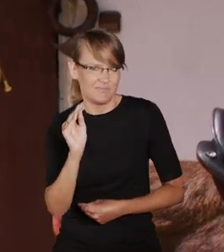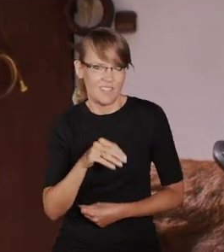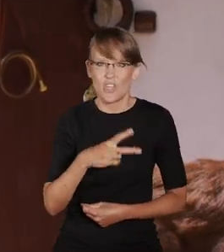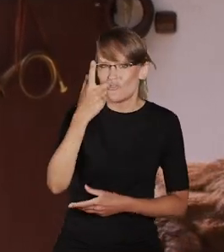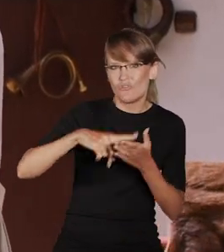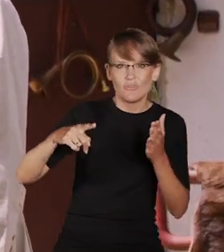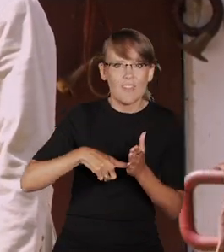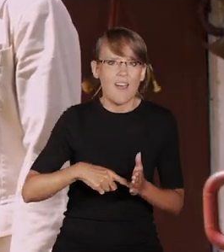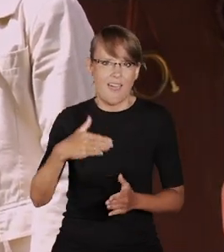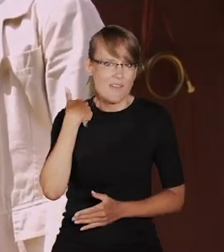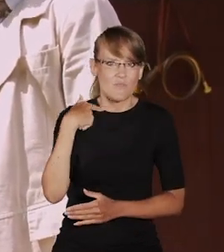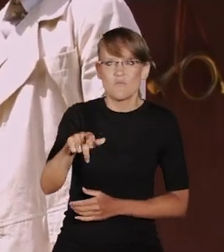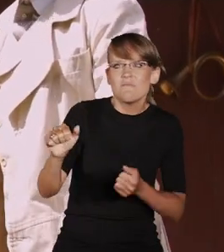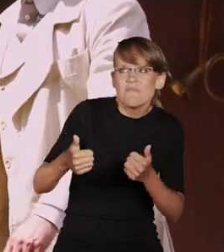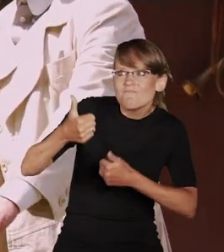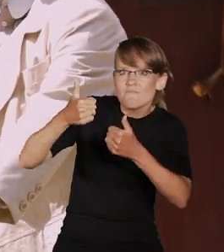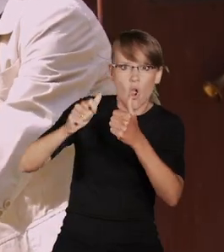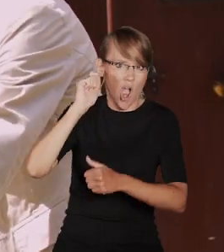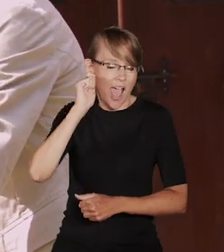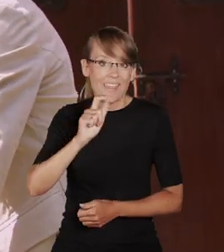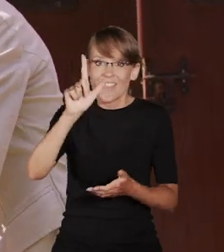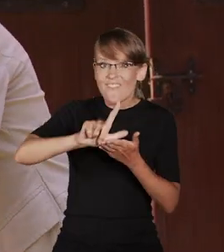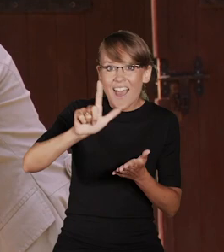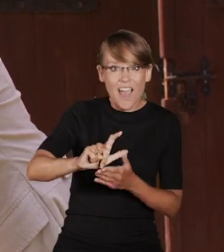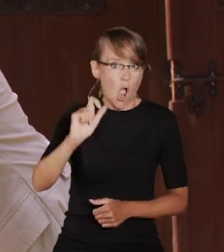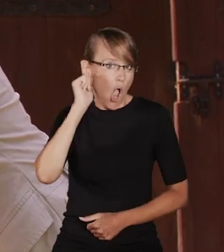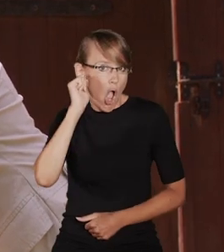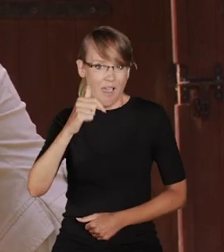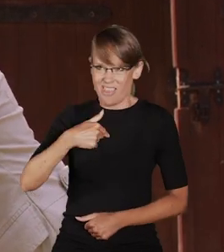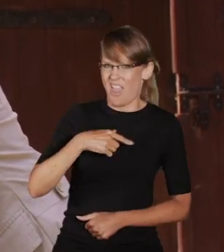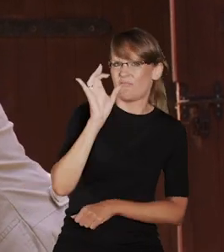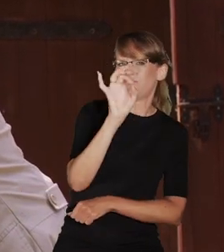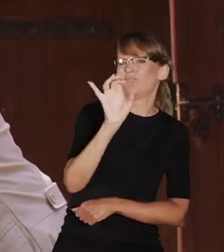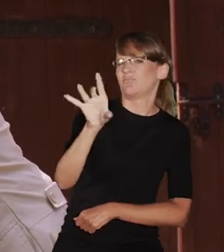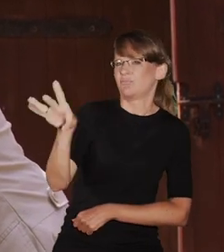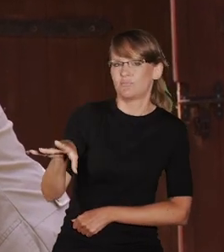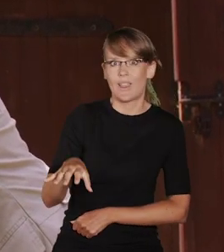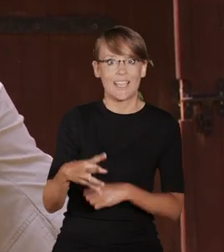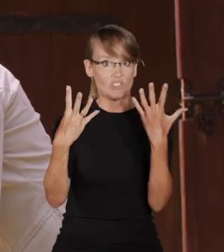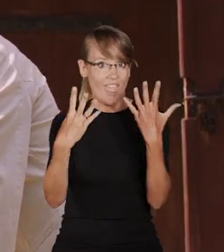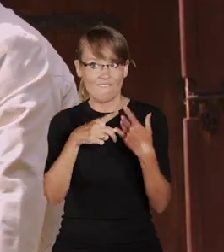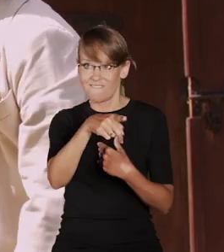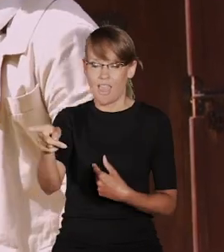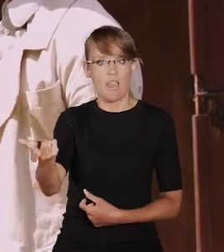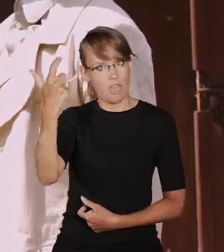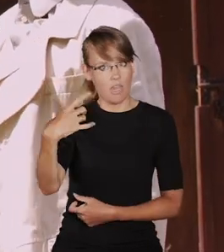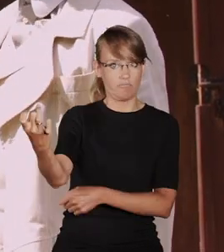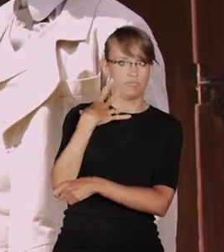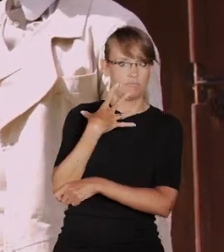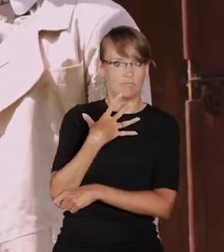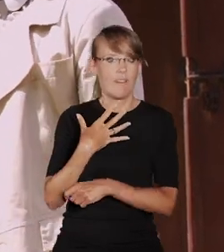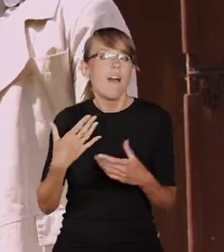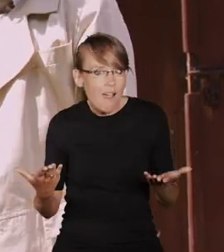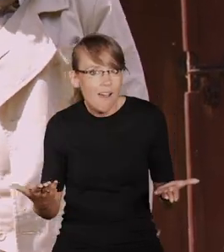Tak. Ja proszę pani, miałem więcej kobiet niż pani wyrubli. 3 razy pojedynkowałem się o kobietę.